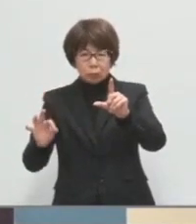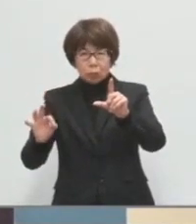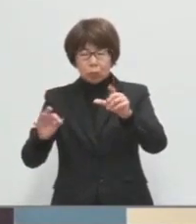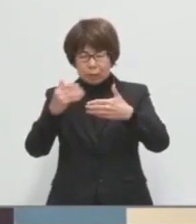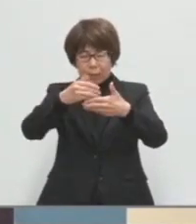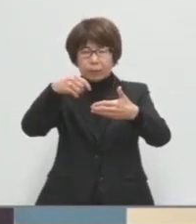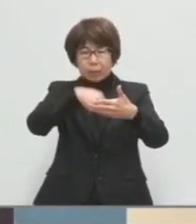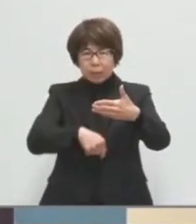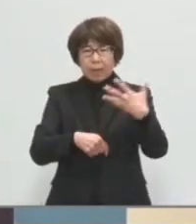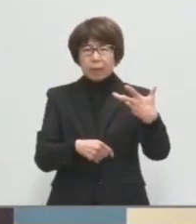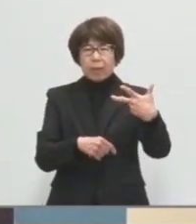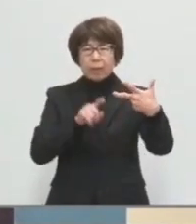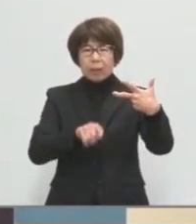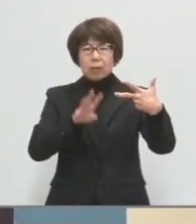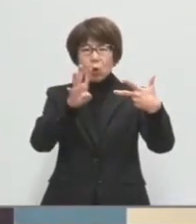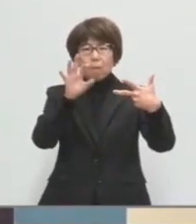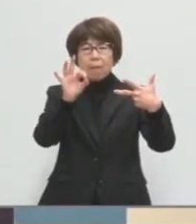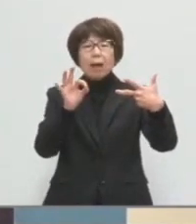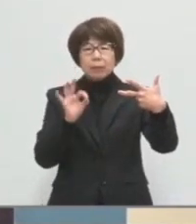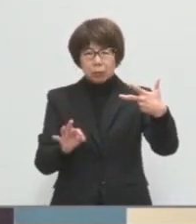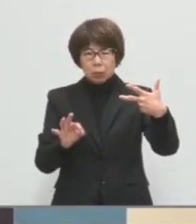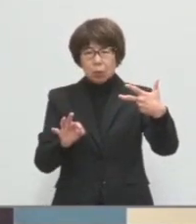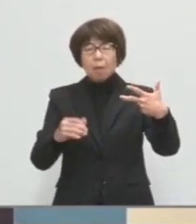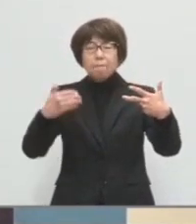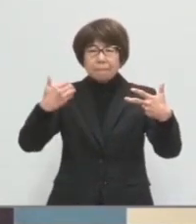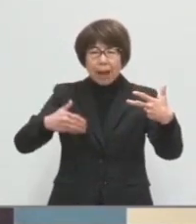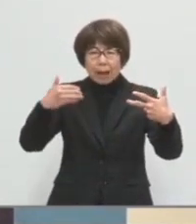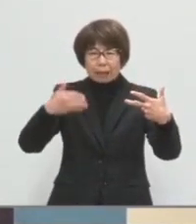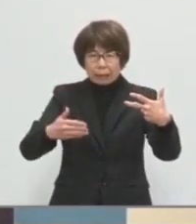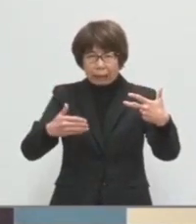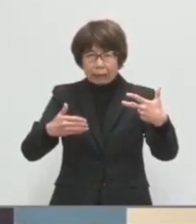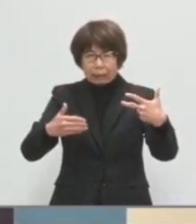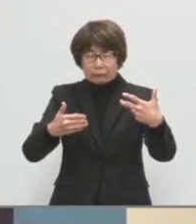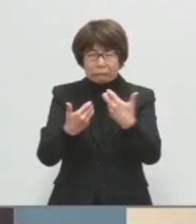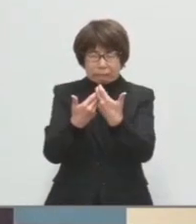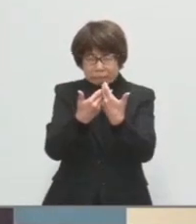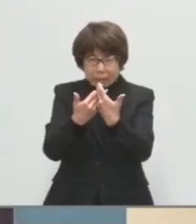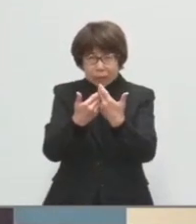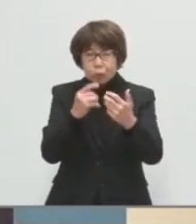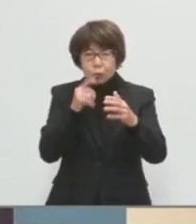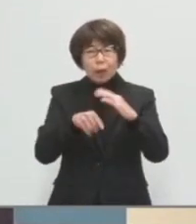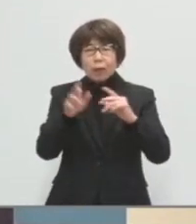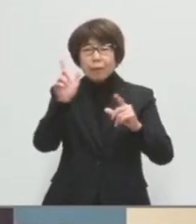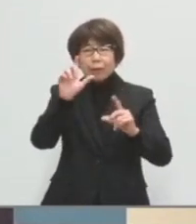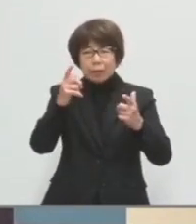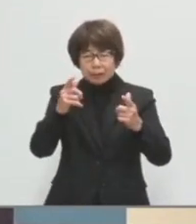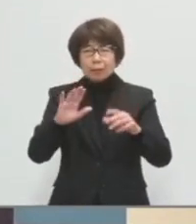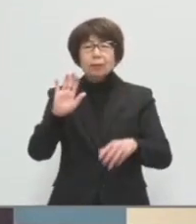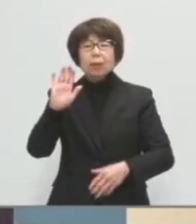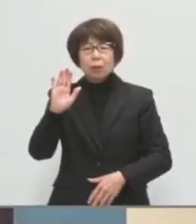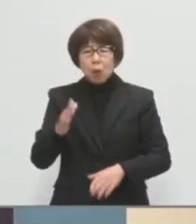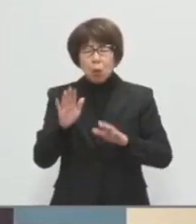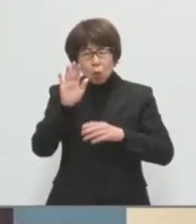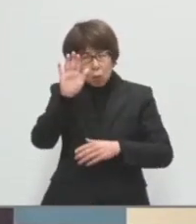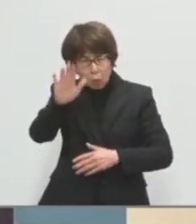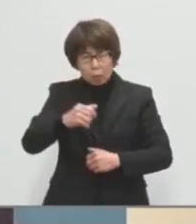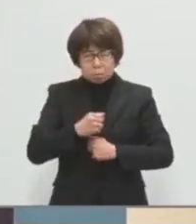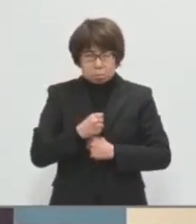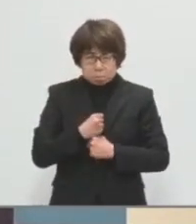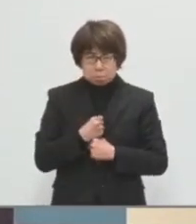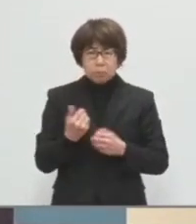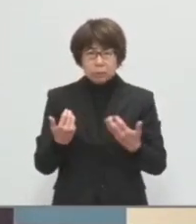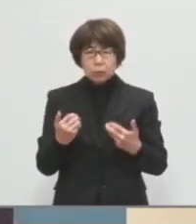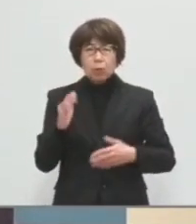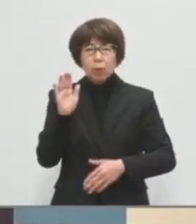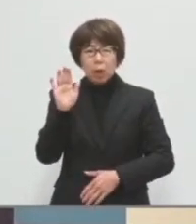でも7.4%ですまだひっ迫はしておりませんけれども今後の状況を注視していかねばならないという